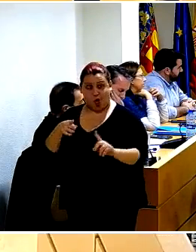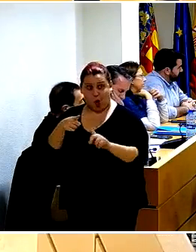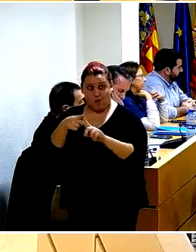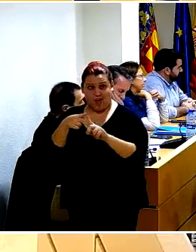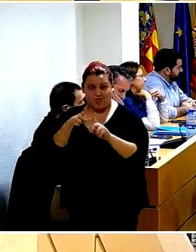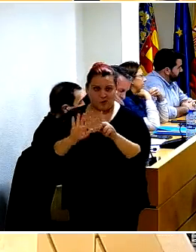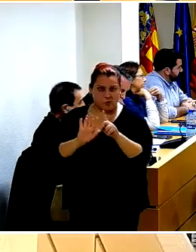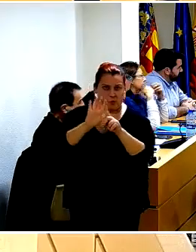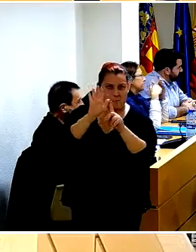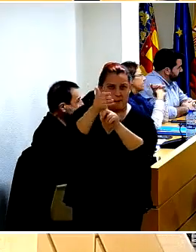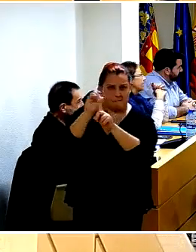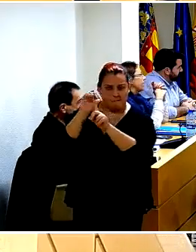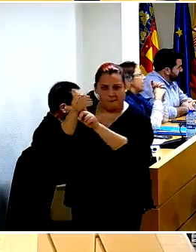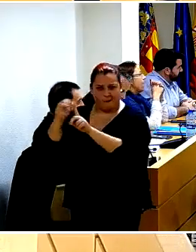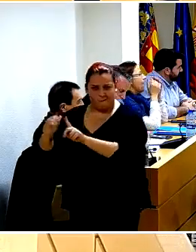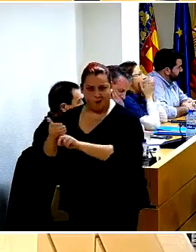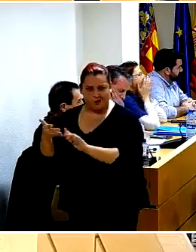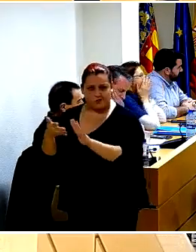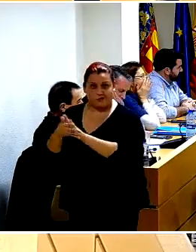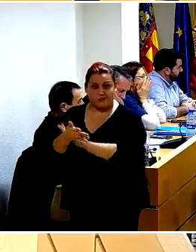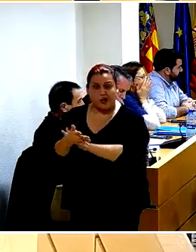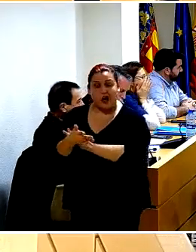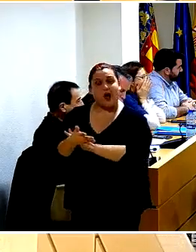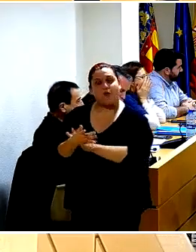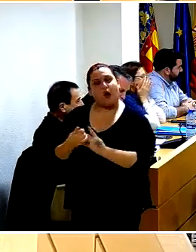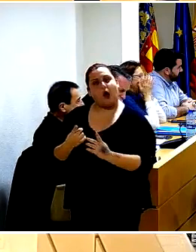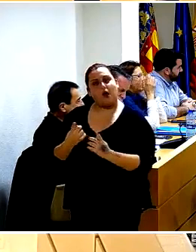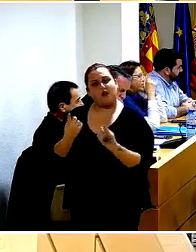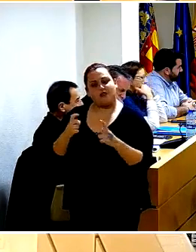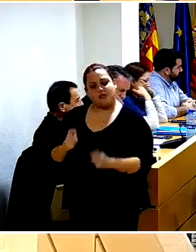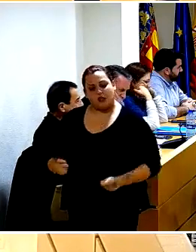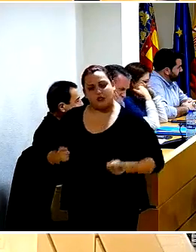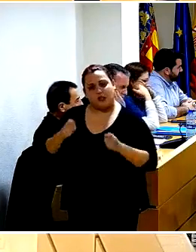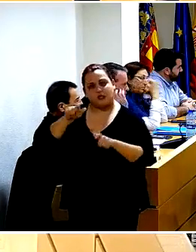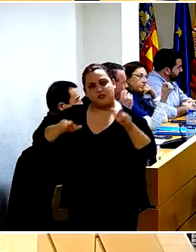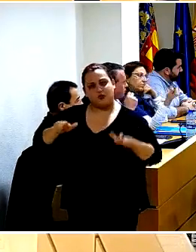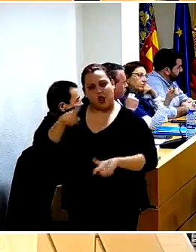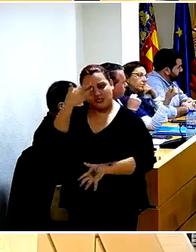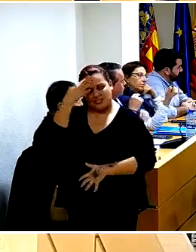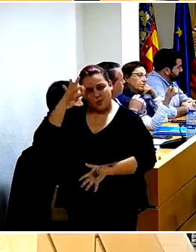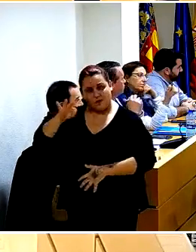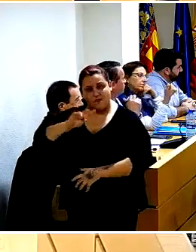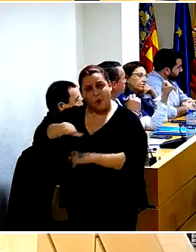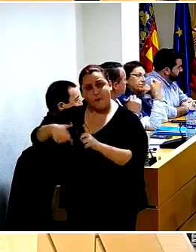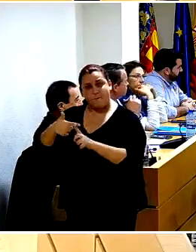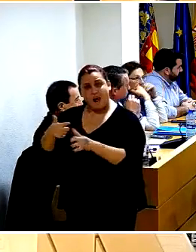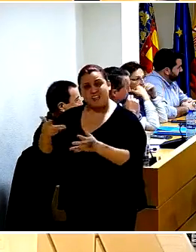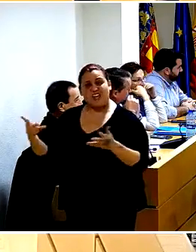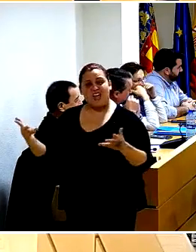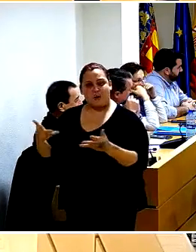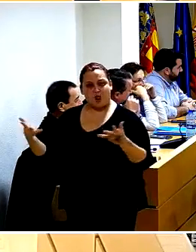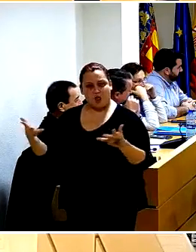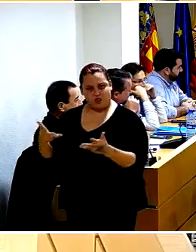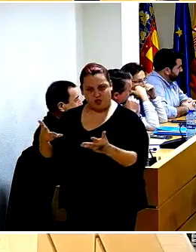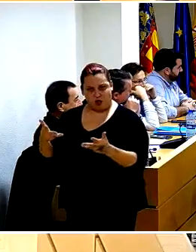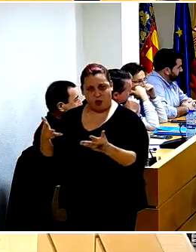assistència a les situacions de les persones des de poble i de la situació d'emergència del canvi climàtic, i